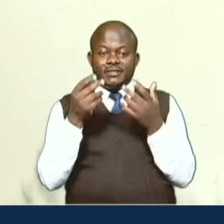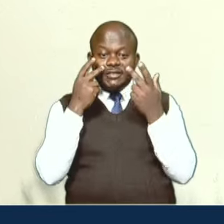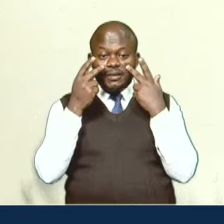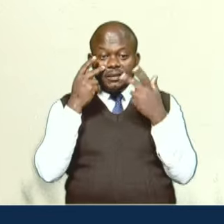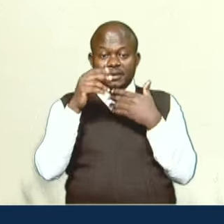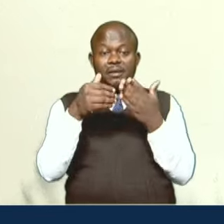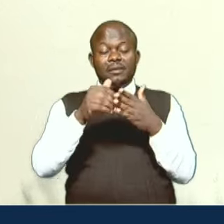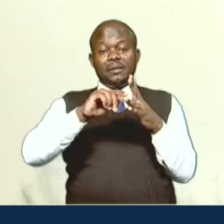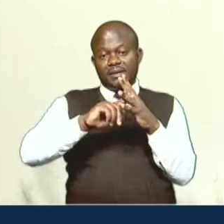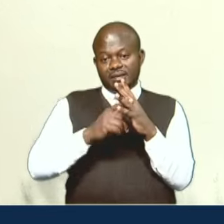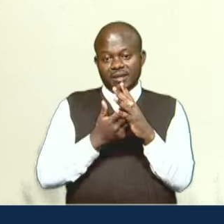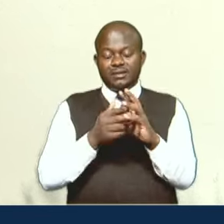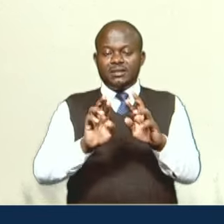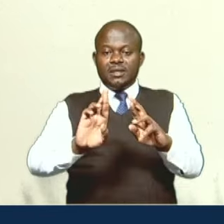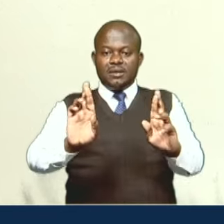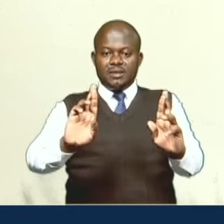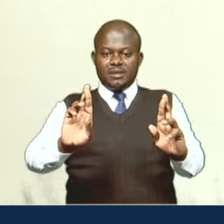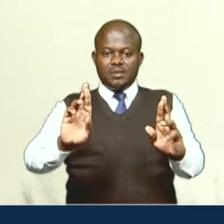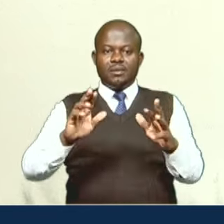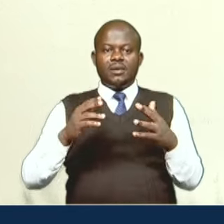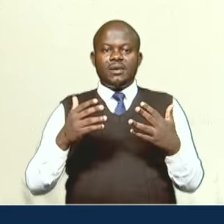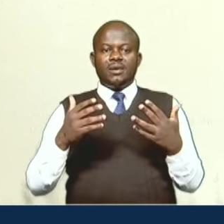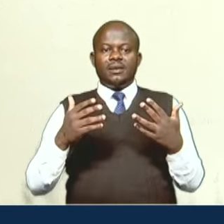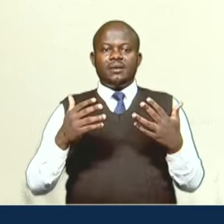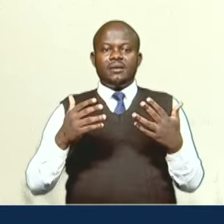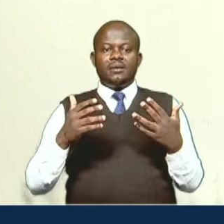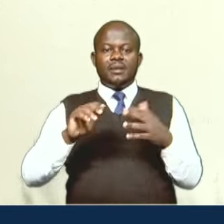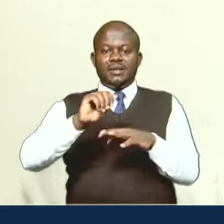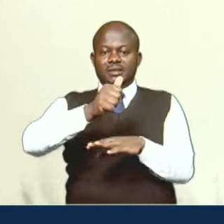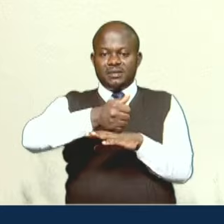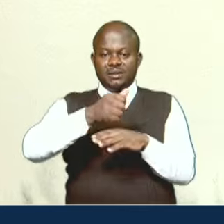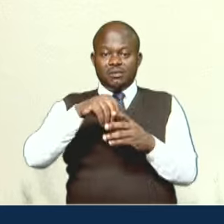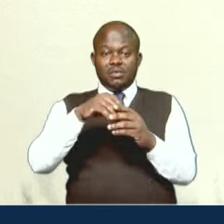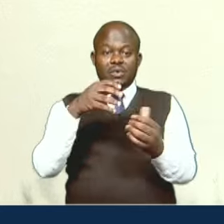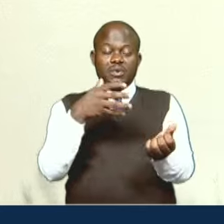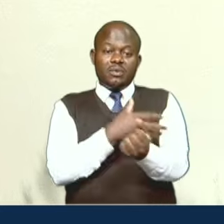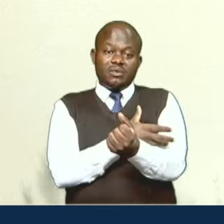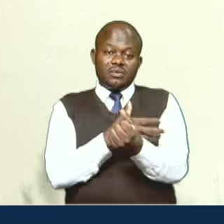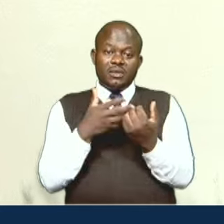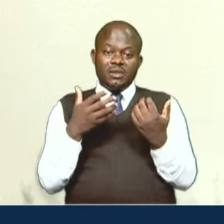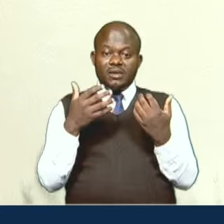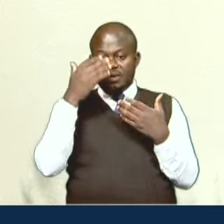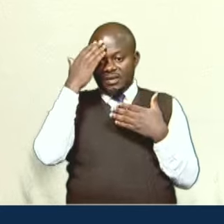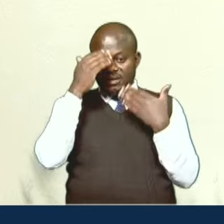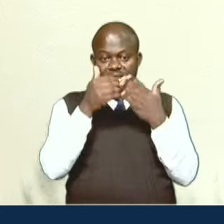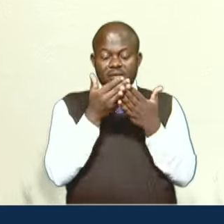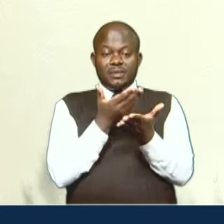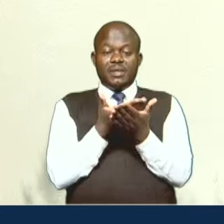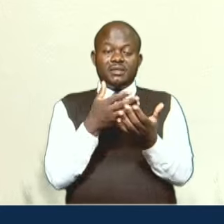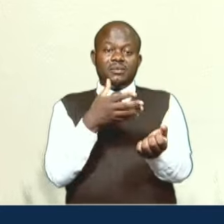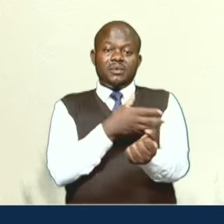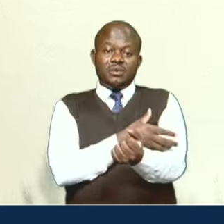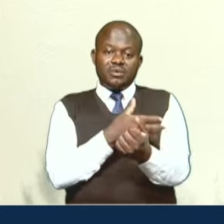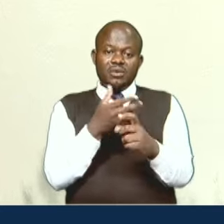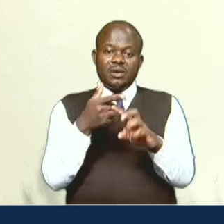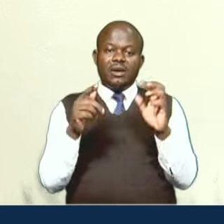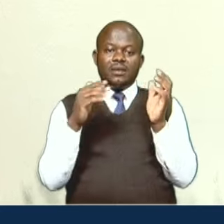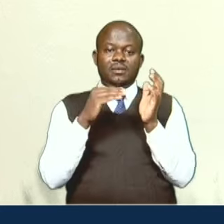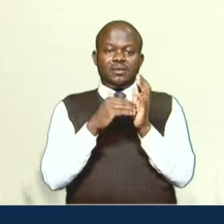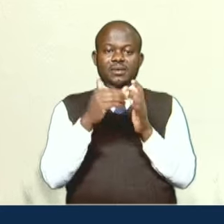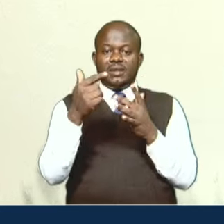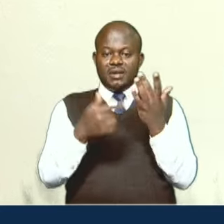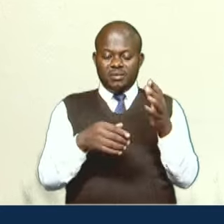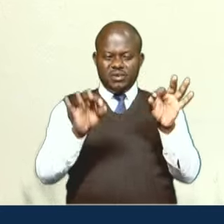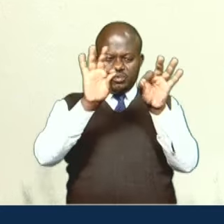ligue, batangire bitegure, bashyiremo ingufu, kuko birasaba ingufu. Ariko